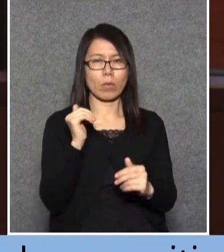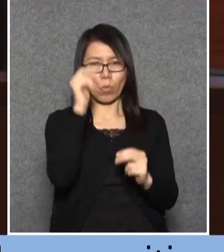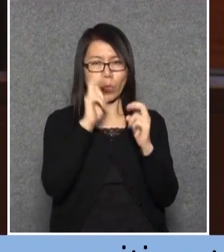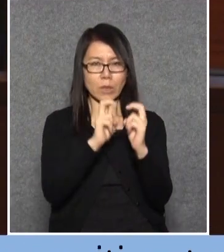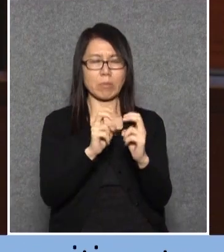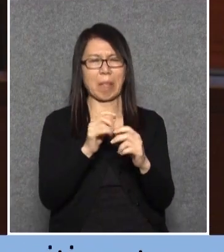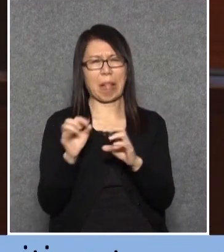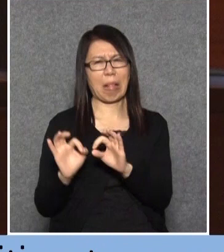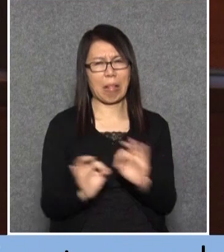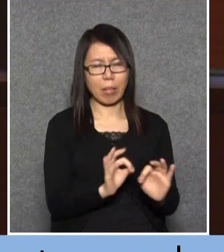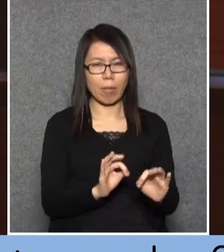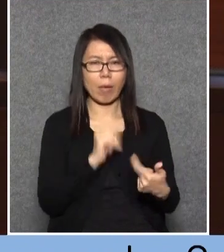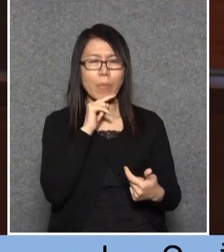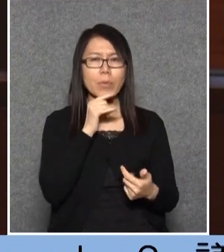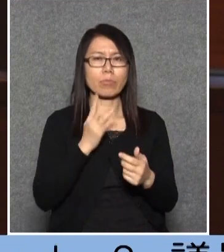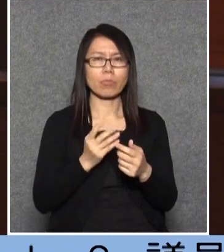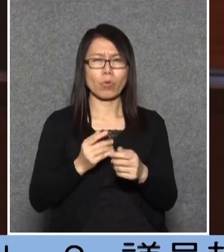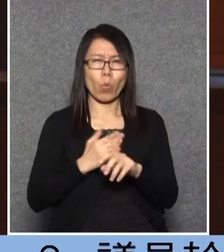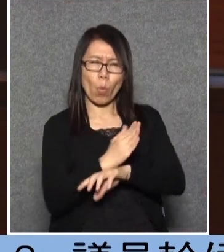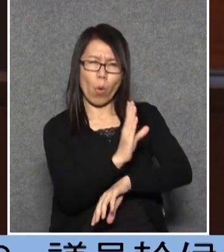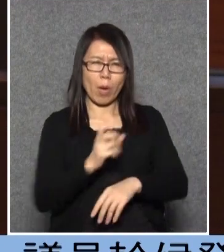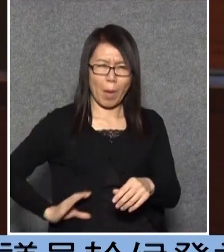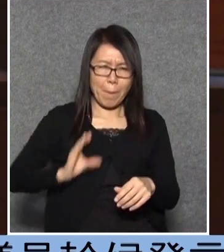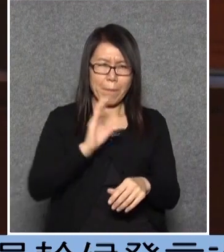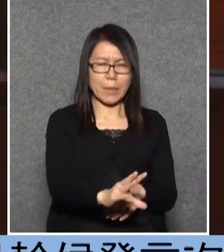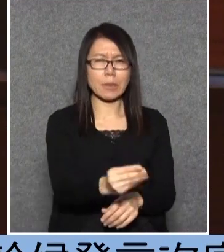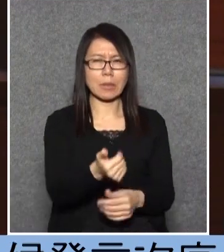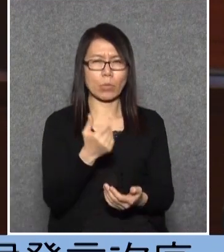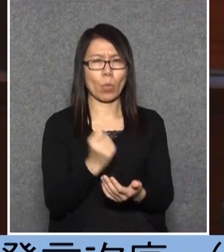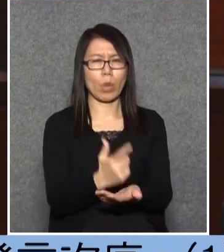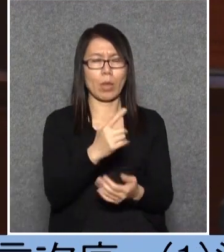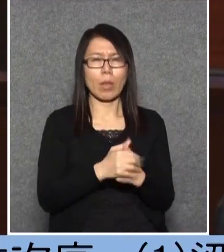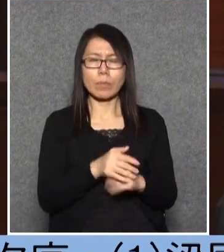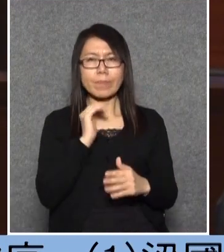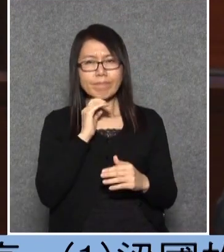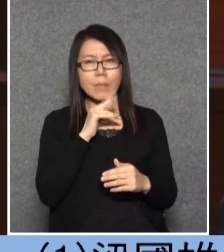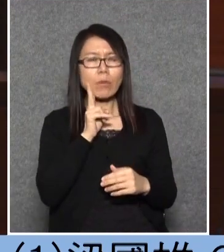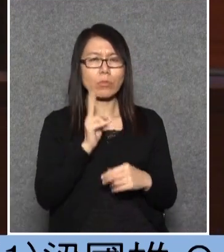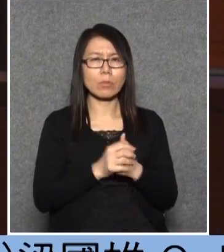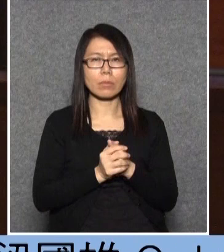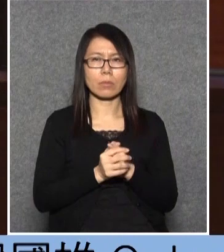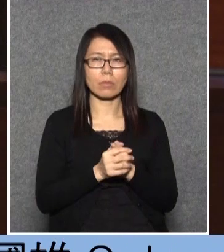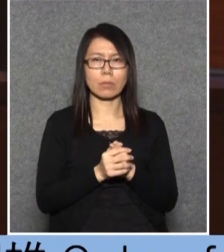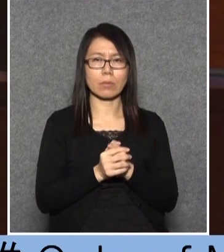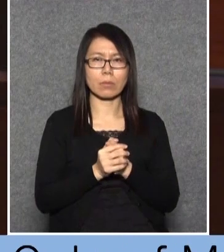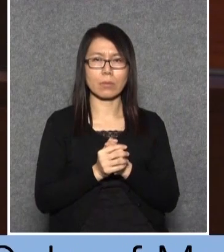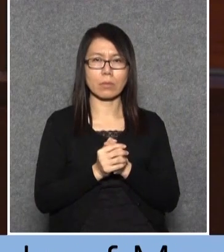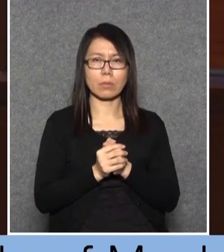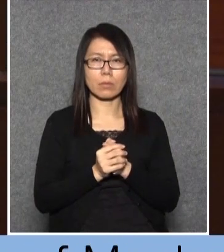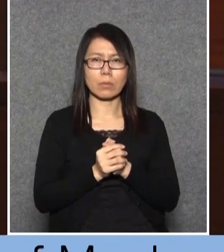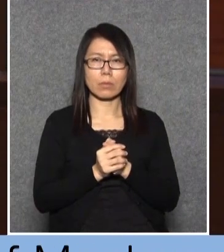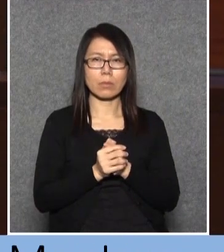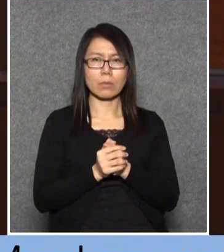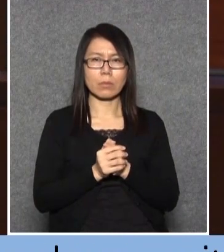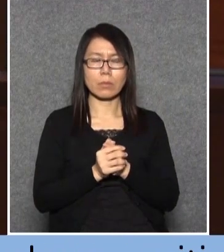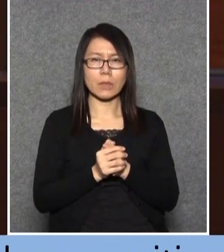误引起呢个超支嘅问题，系咪？假如即系话呢个所谓系